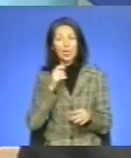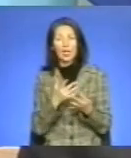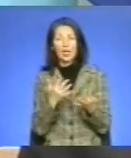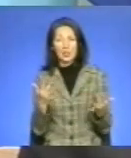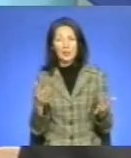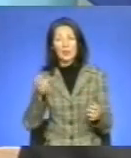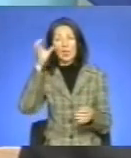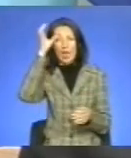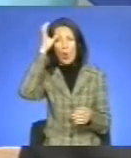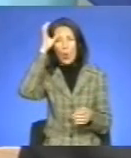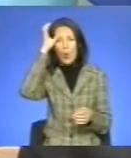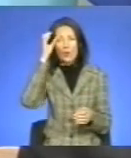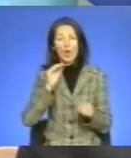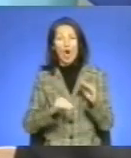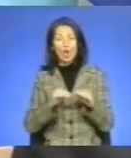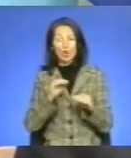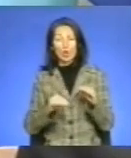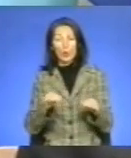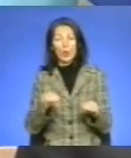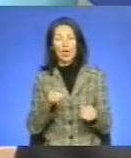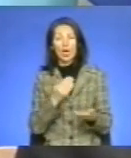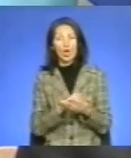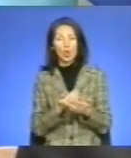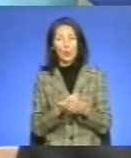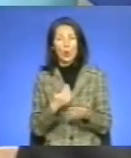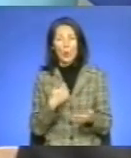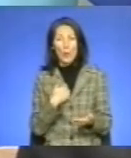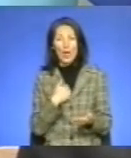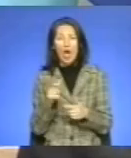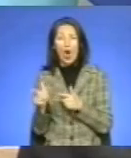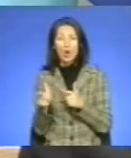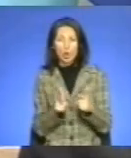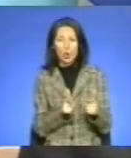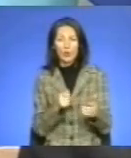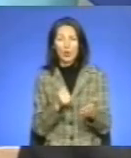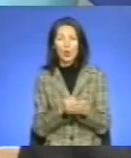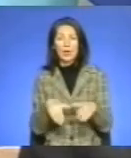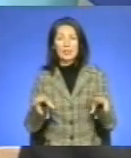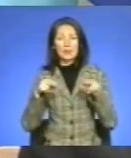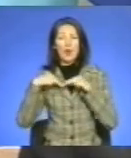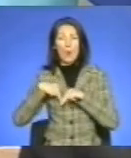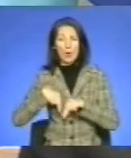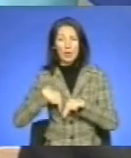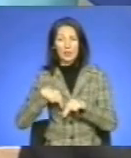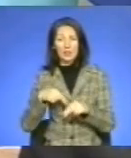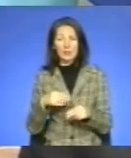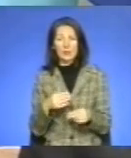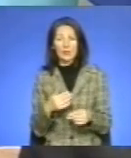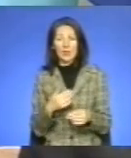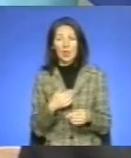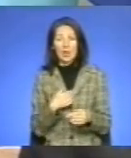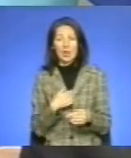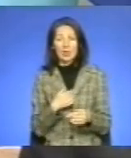інших наукових розробок. Тобто ми готові до співпраці, нам дуже був